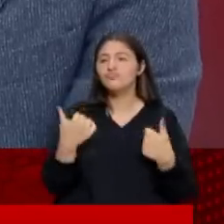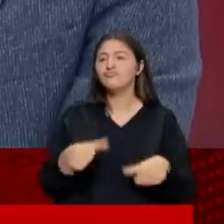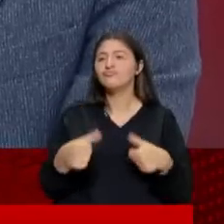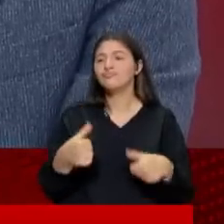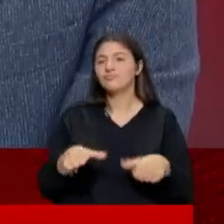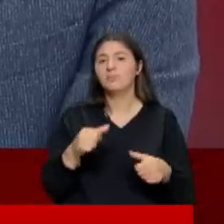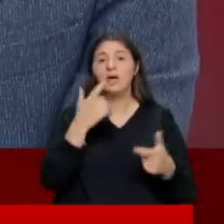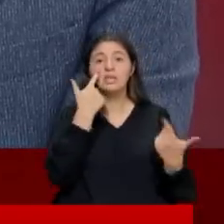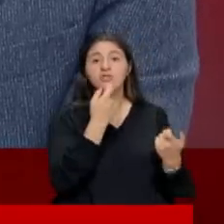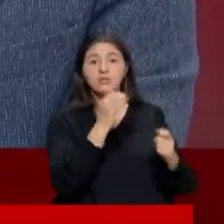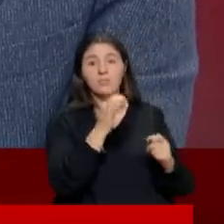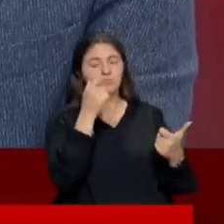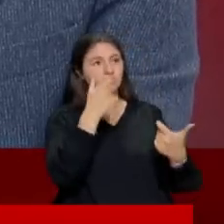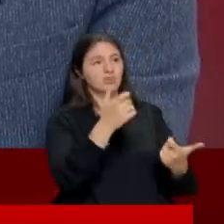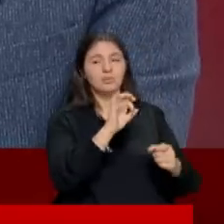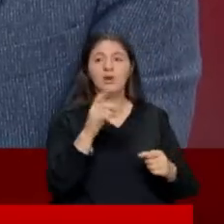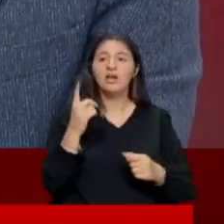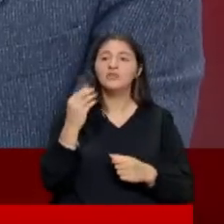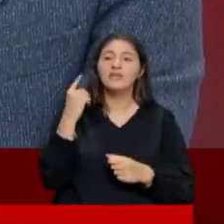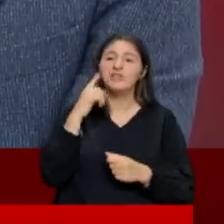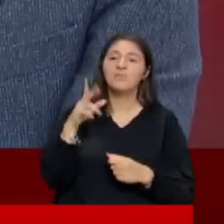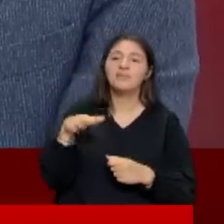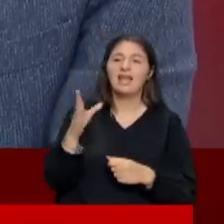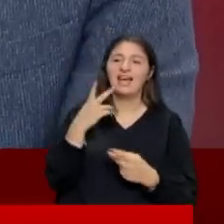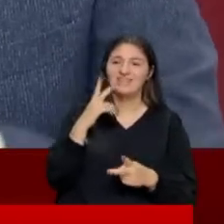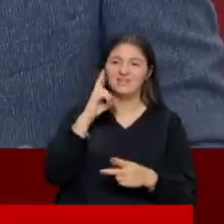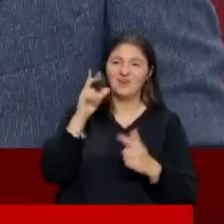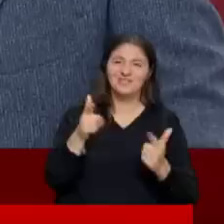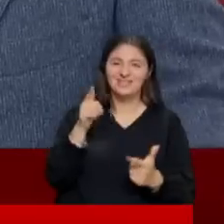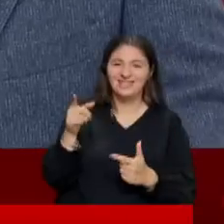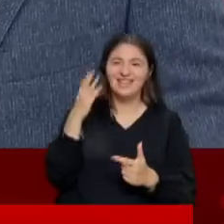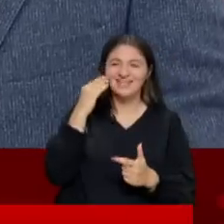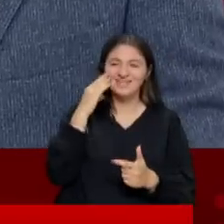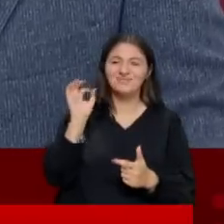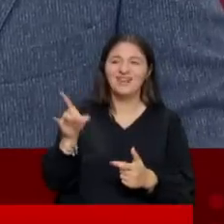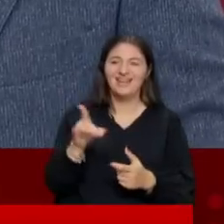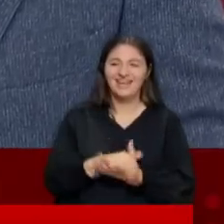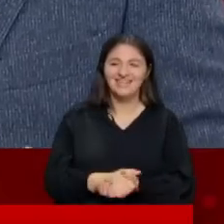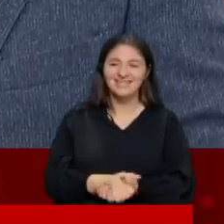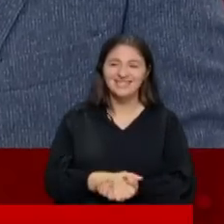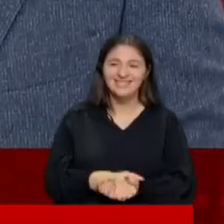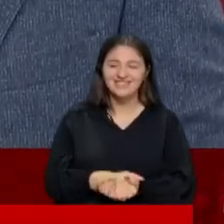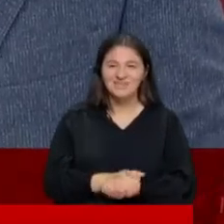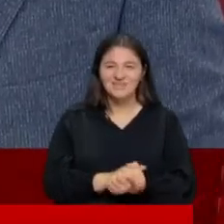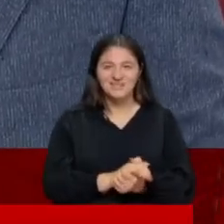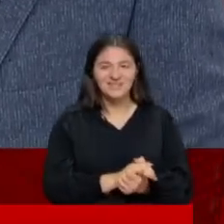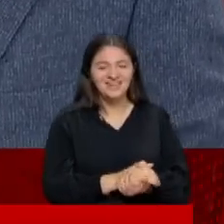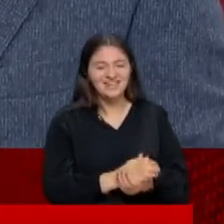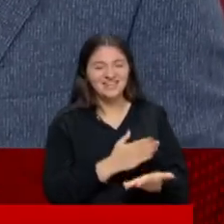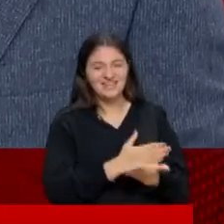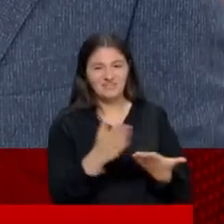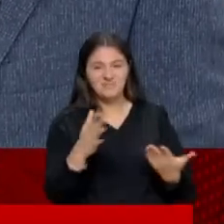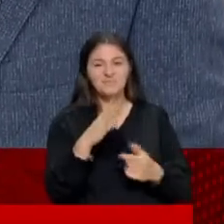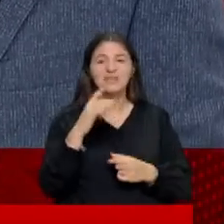çok güzellerin çok dinliyor gibi de değil açıkçası yani görüntülerden anladığımız o Peki devam edelim